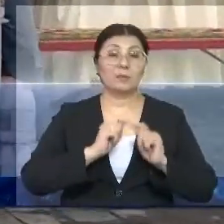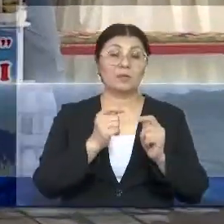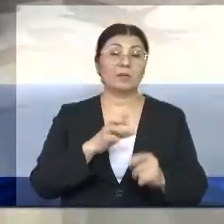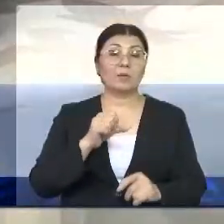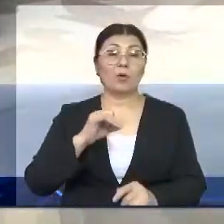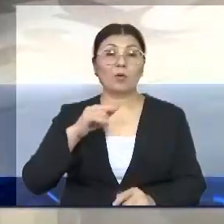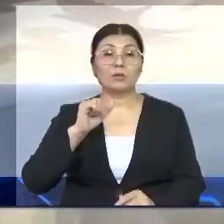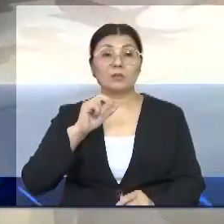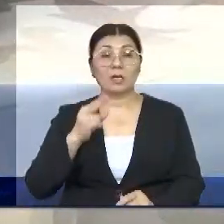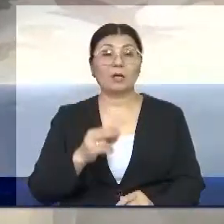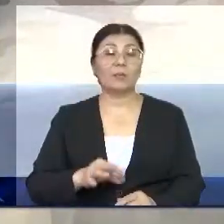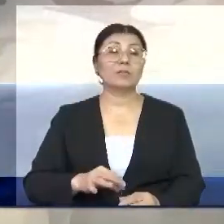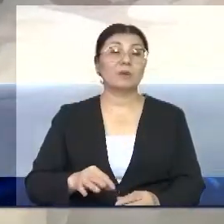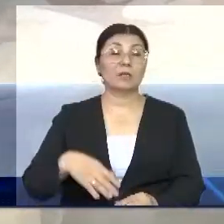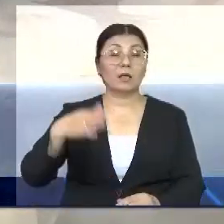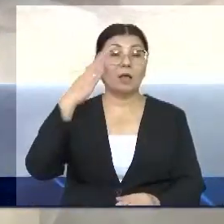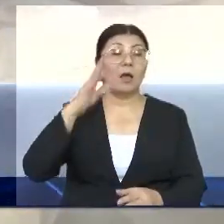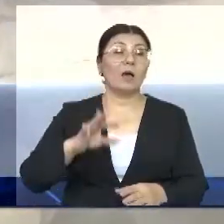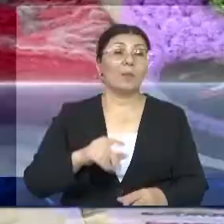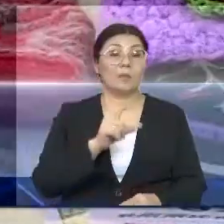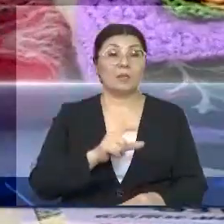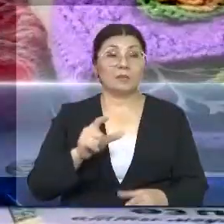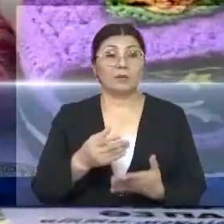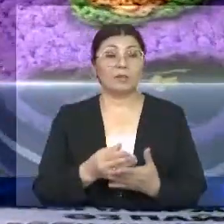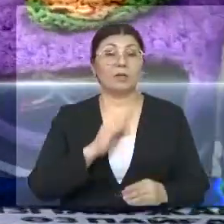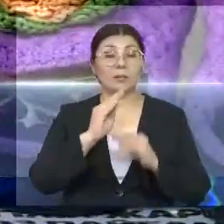а местные ремесленники и производители молочной продукции